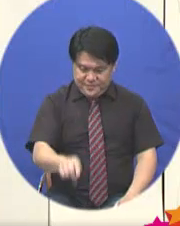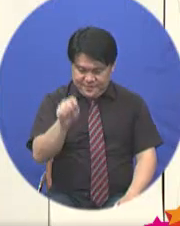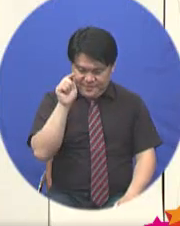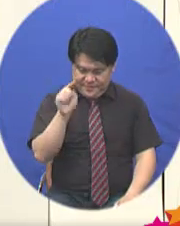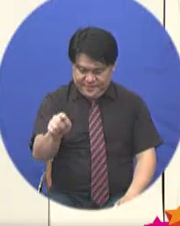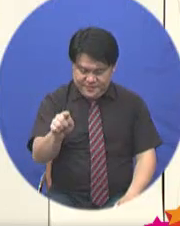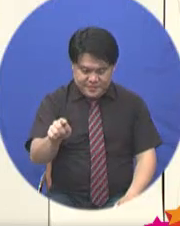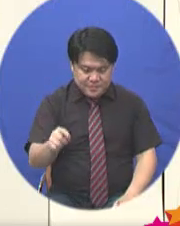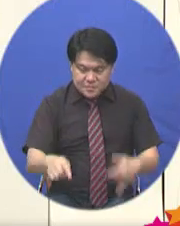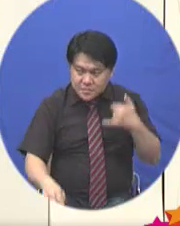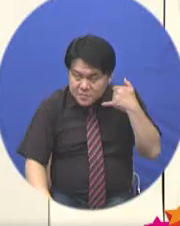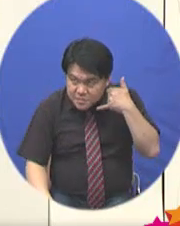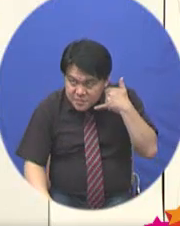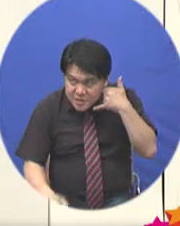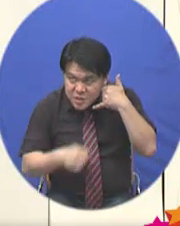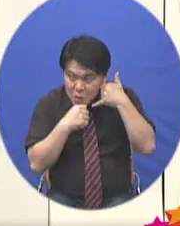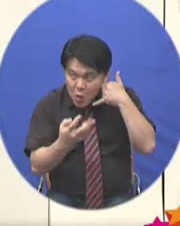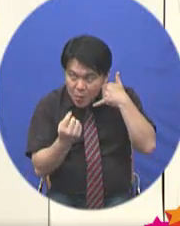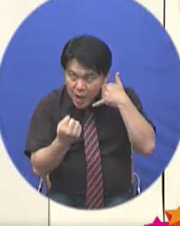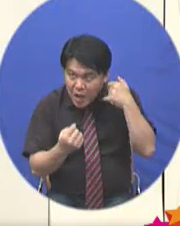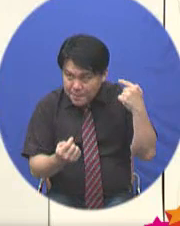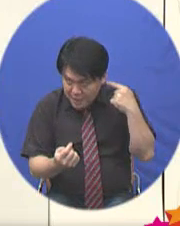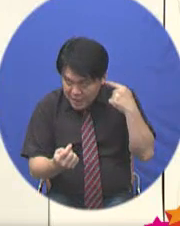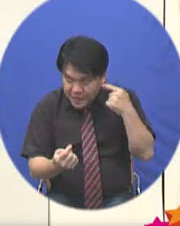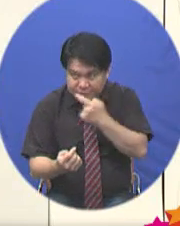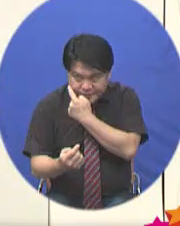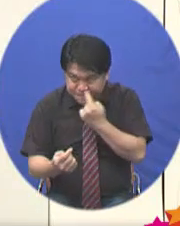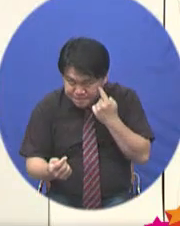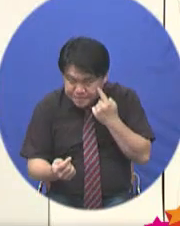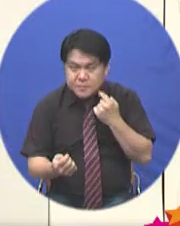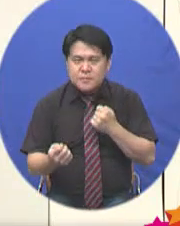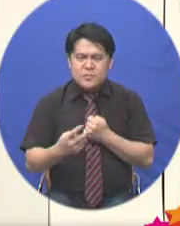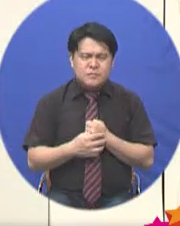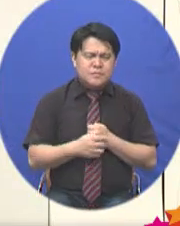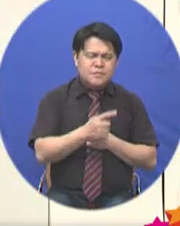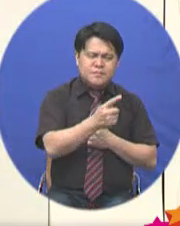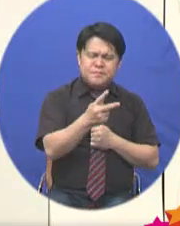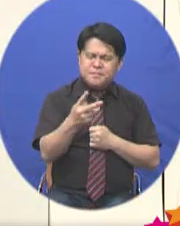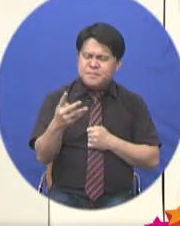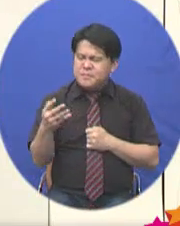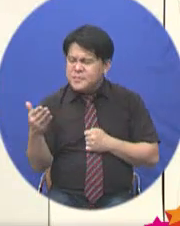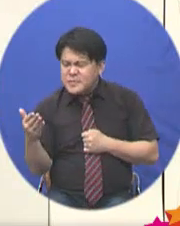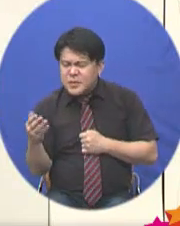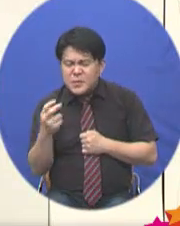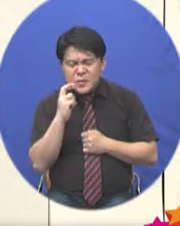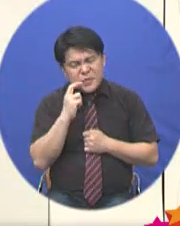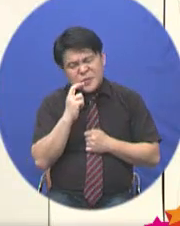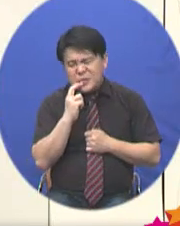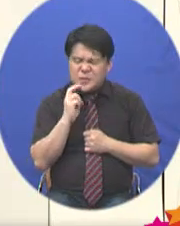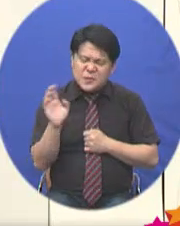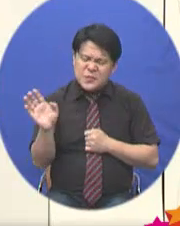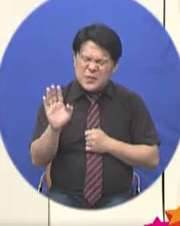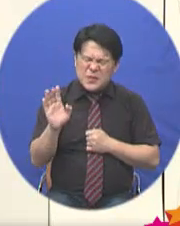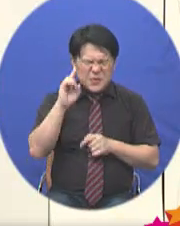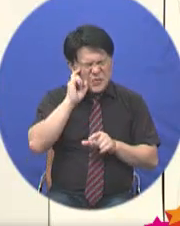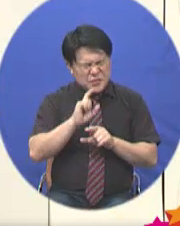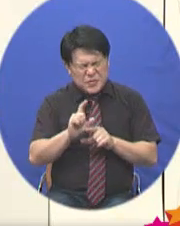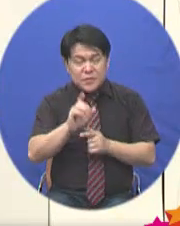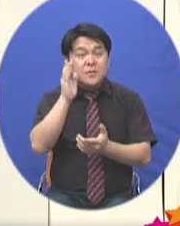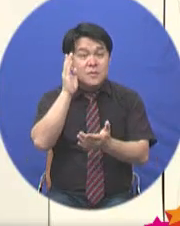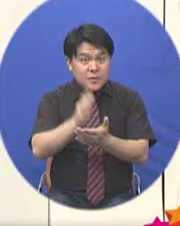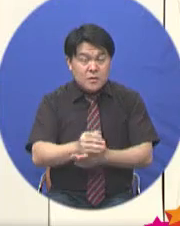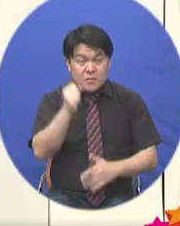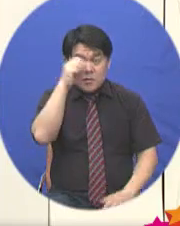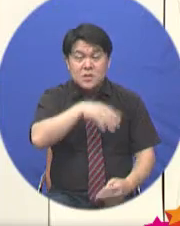누르시고 점수를 확인하시면 되고요. 또 그 안에 노래가 없다 고민하지 마시고 2번 무반주 노래 부르기로